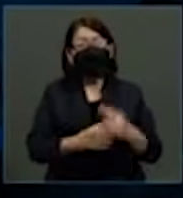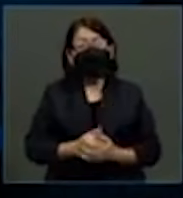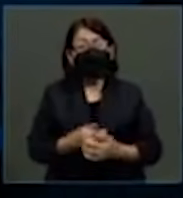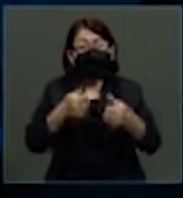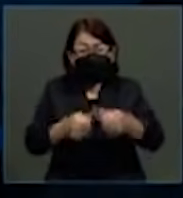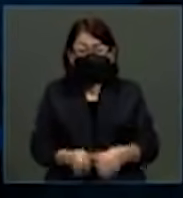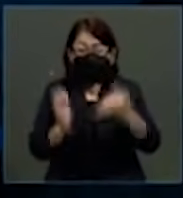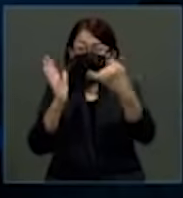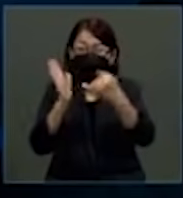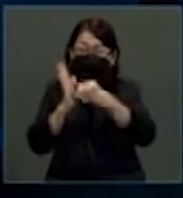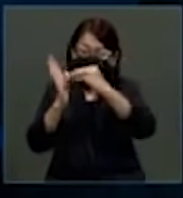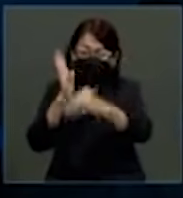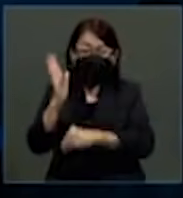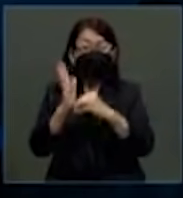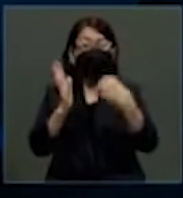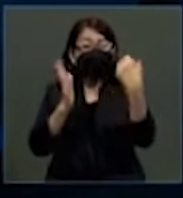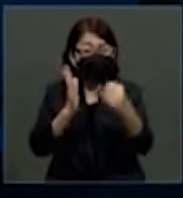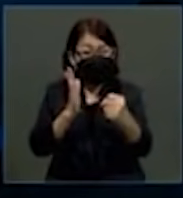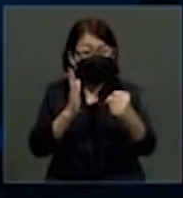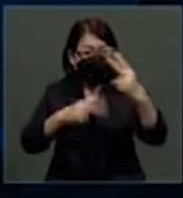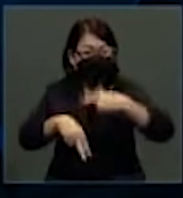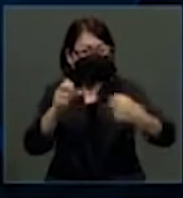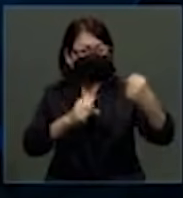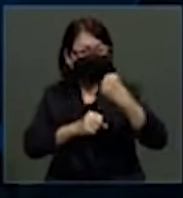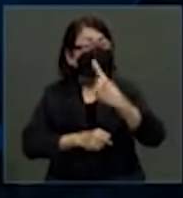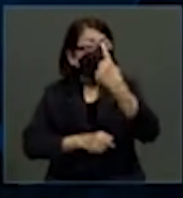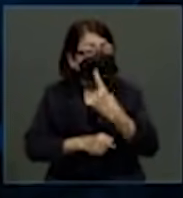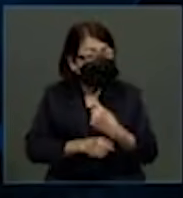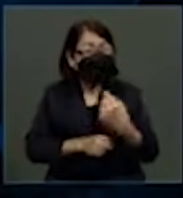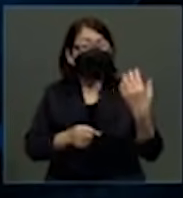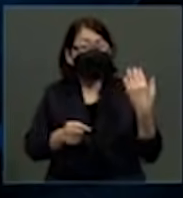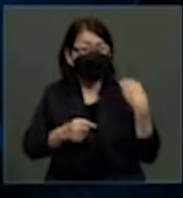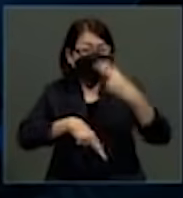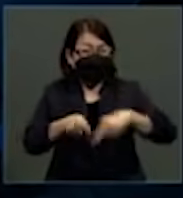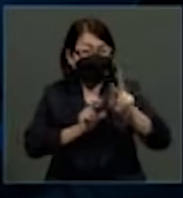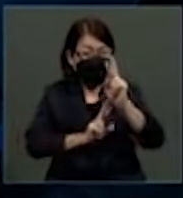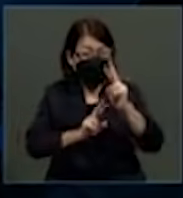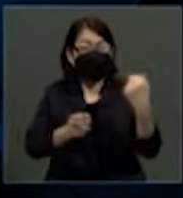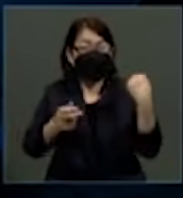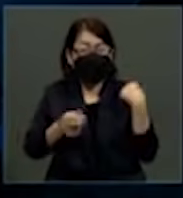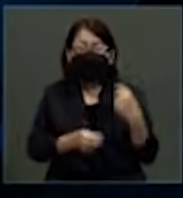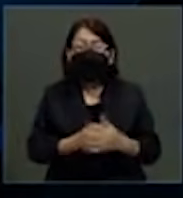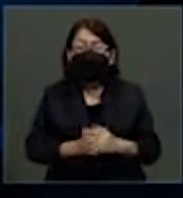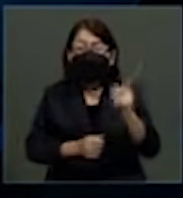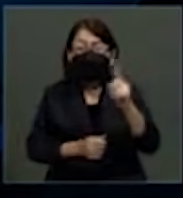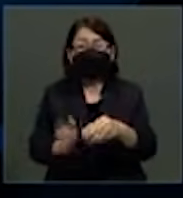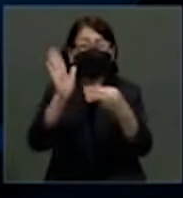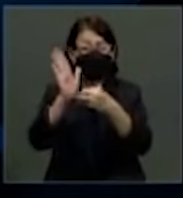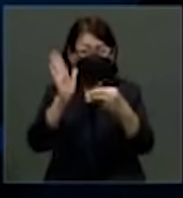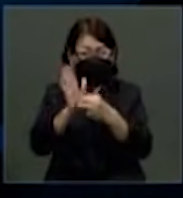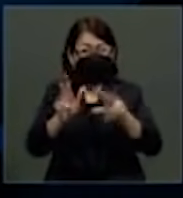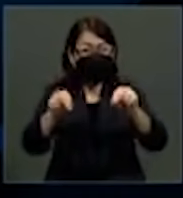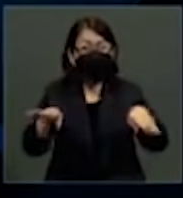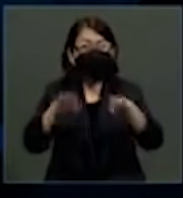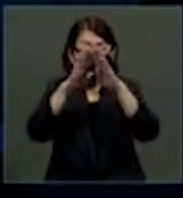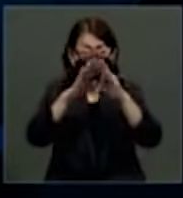เป็นต้นไปนะครับหรือจนกว่าจะมีคำสั่งเปลี่ยนแปลงนะครับในพื้นที่10จังหวัดที่เป็นพื้นที่ควบ